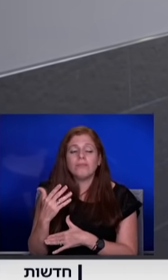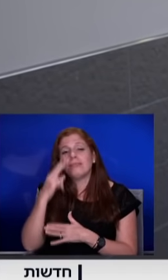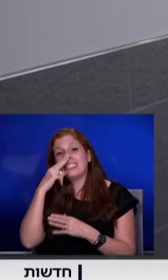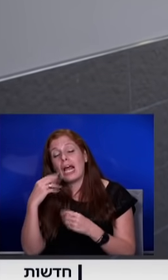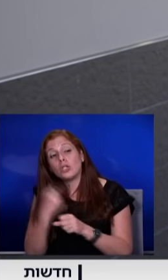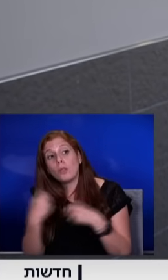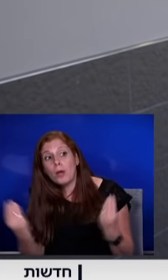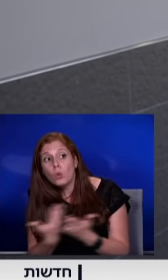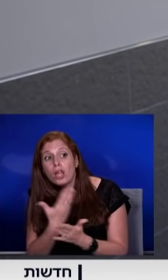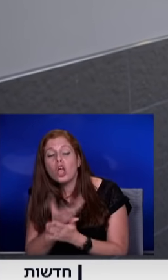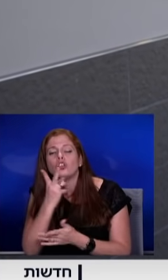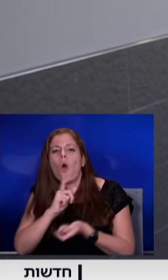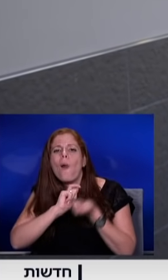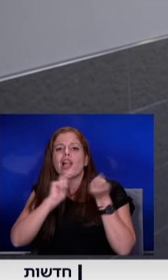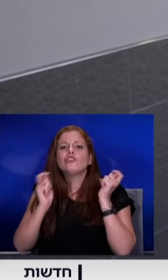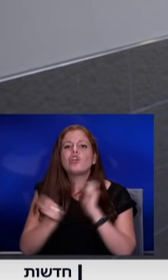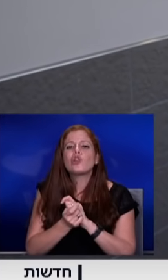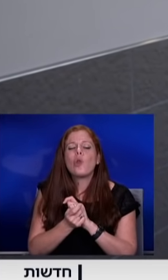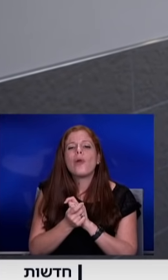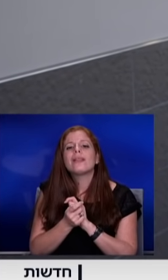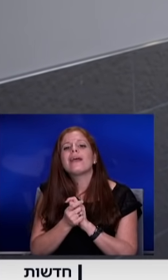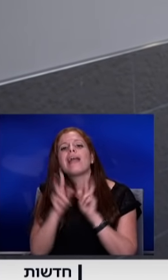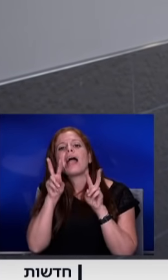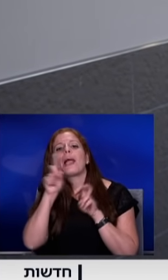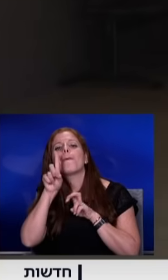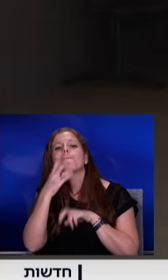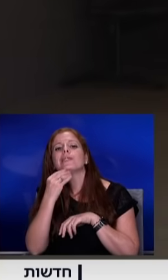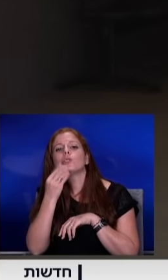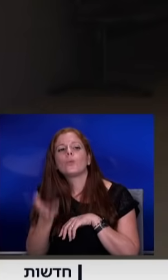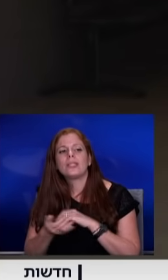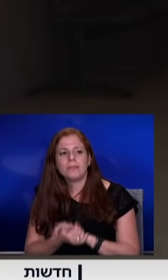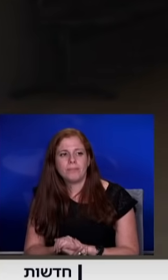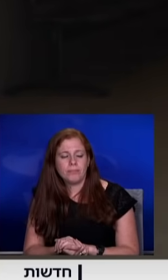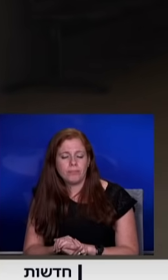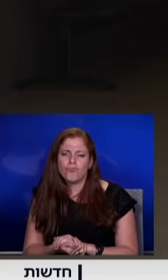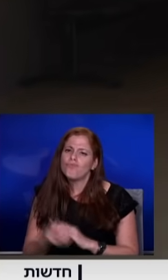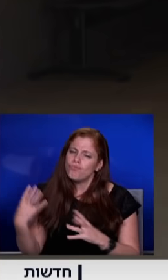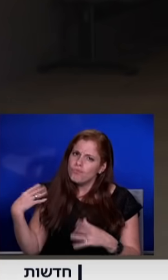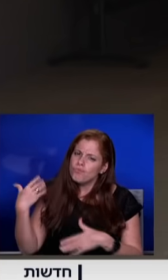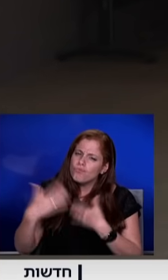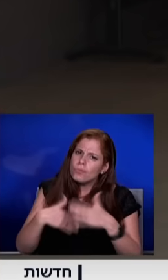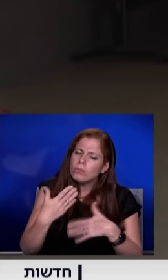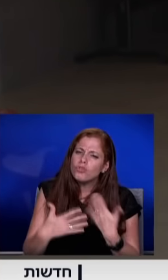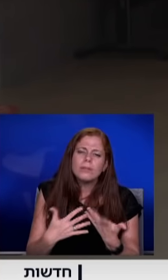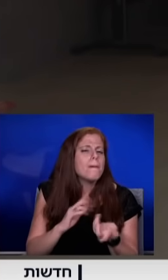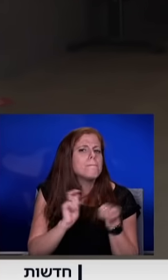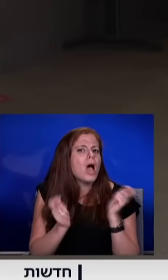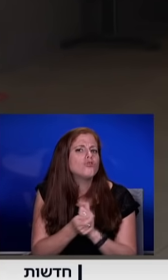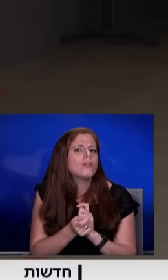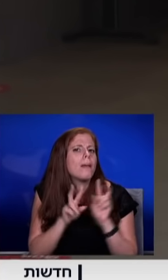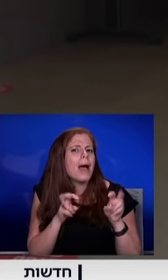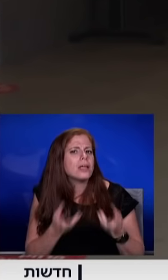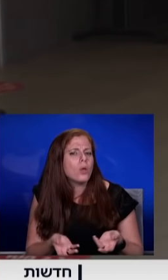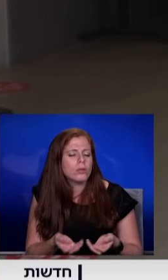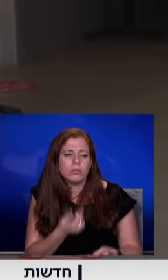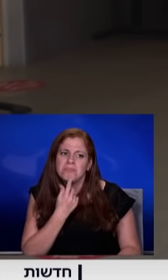או עלול לשנות את המשחק בשאלת מי הוא יהודי. עם השנים, משהו השתנה בהגדרות של מי הוא יהודי אצלכם?